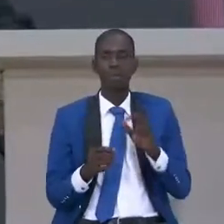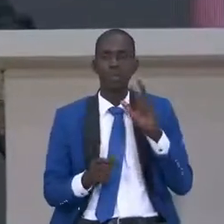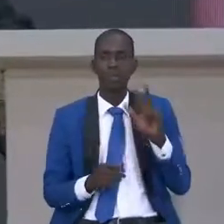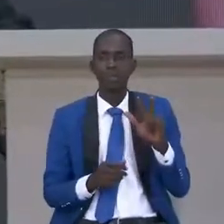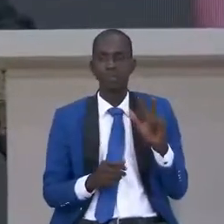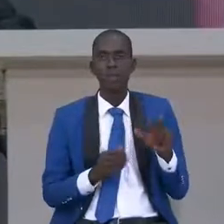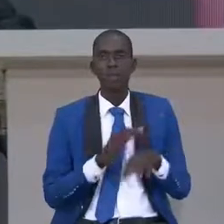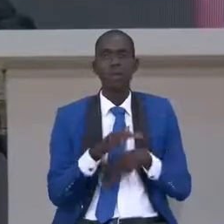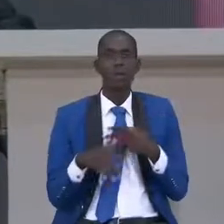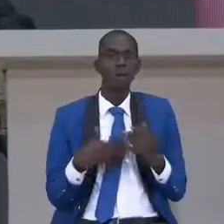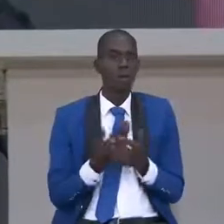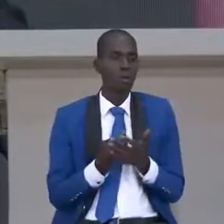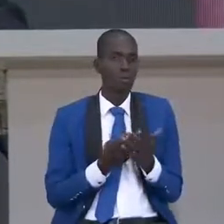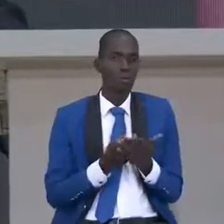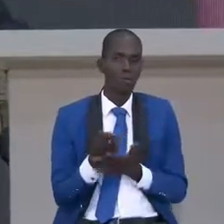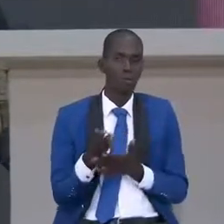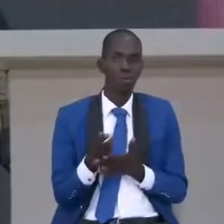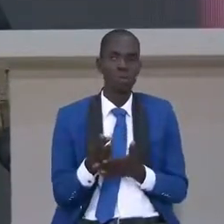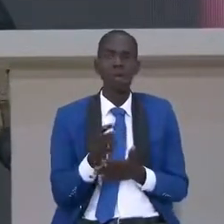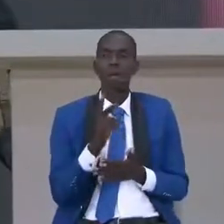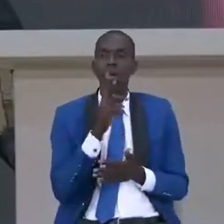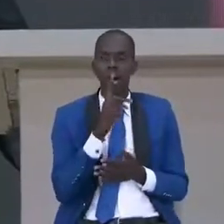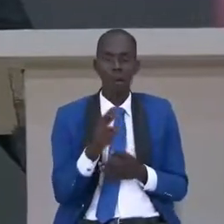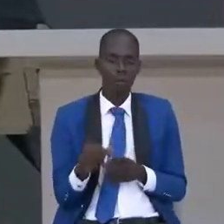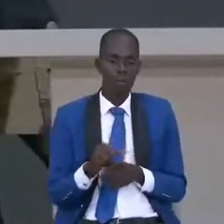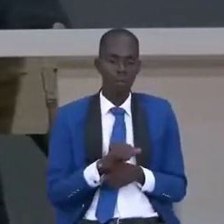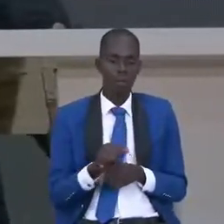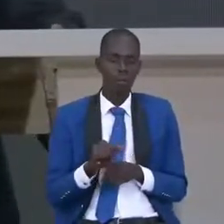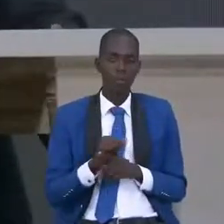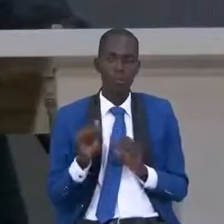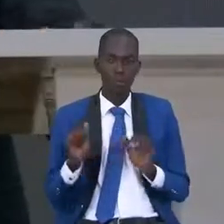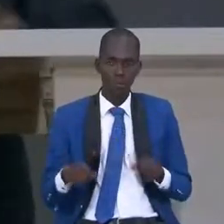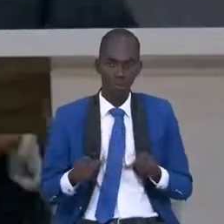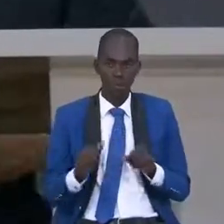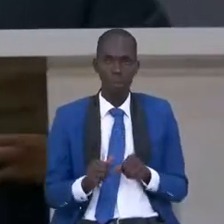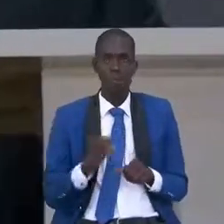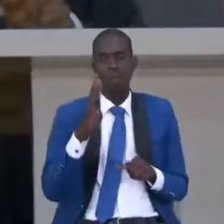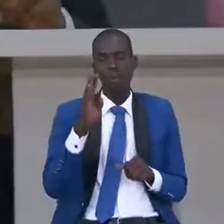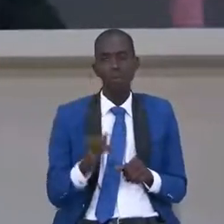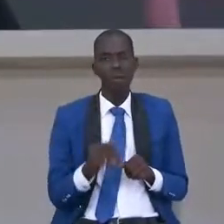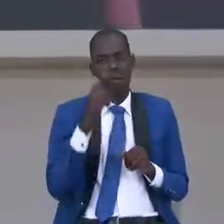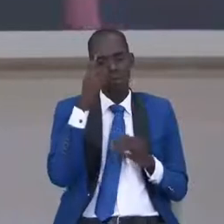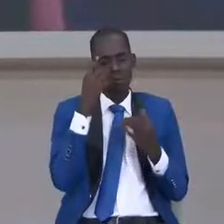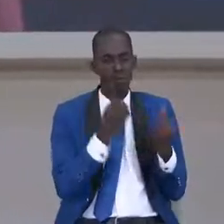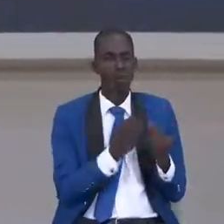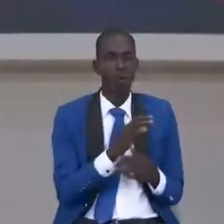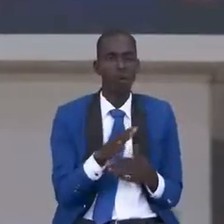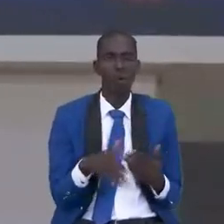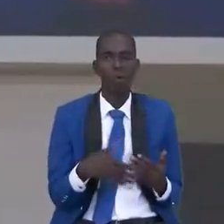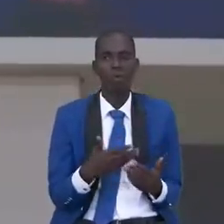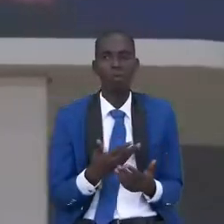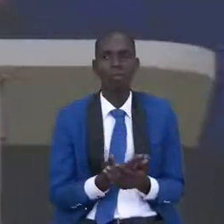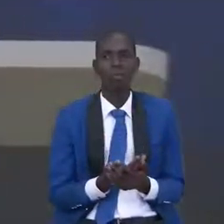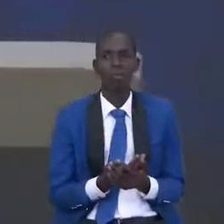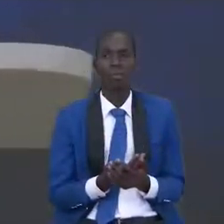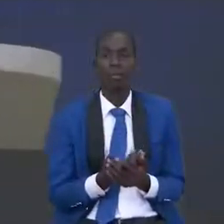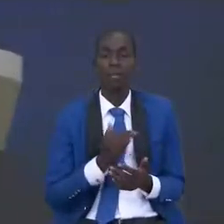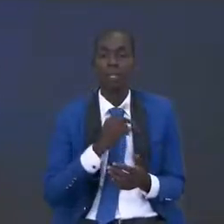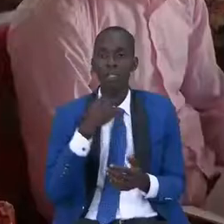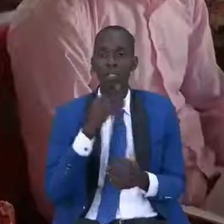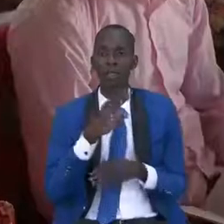peuvent être vaincues par la foi. Troisièmement, toutes les vérités sont praticables par la foi. Tout. J'ai dit tout.